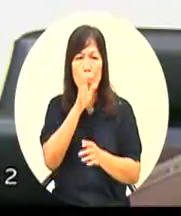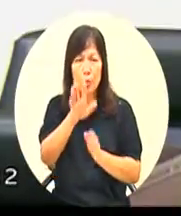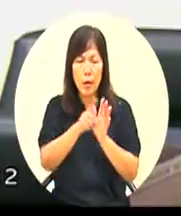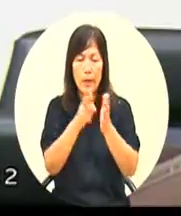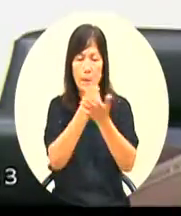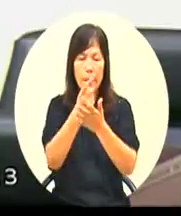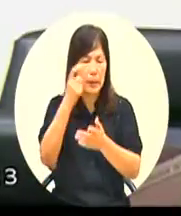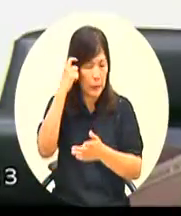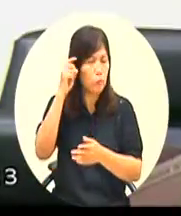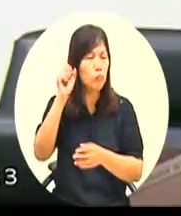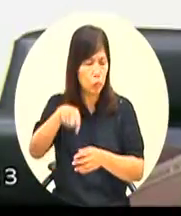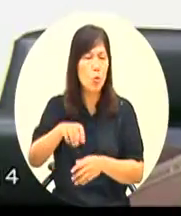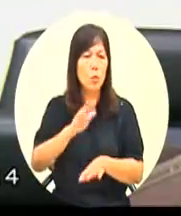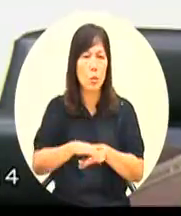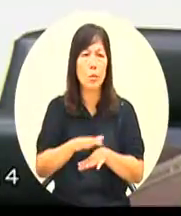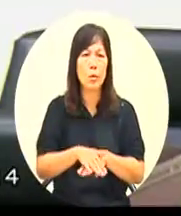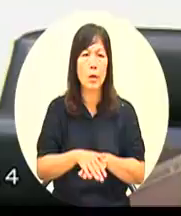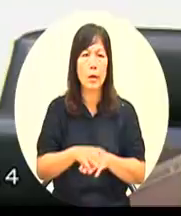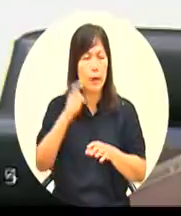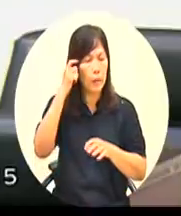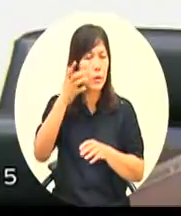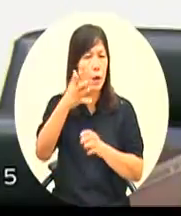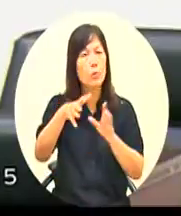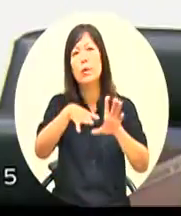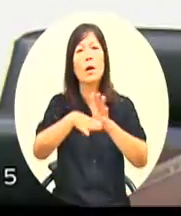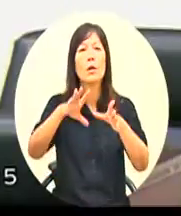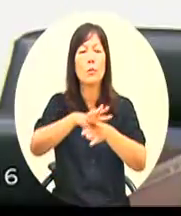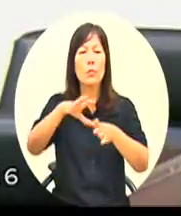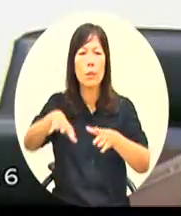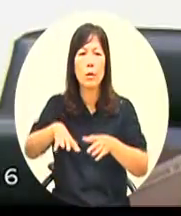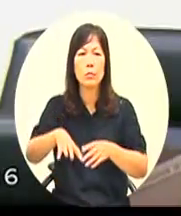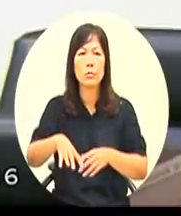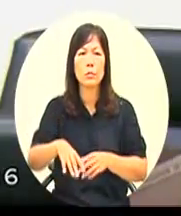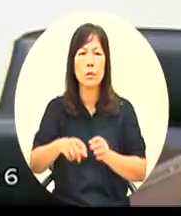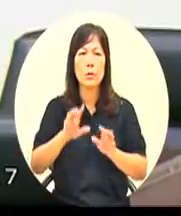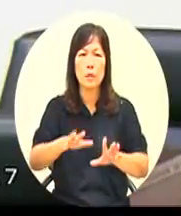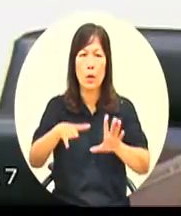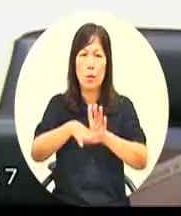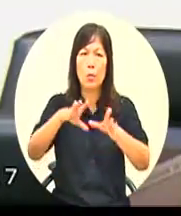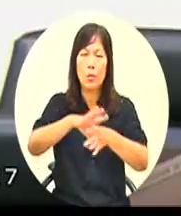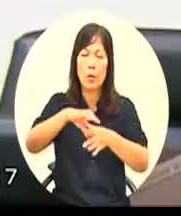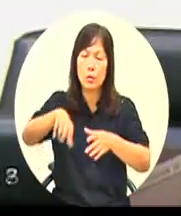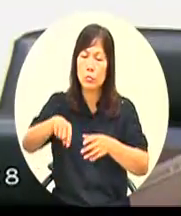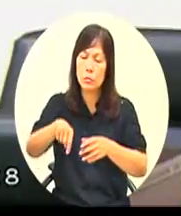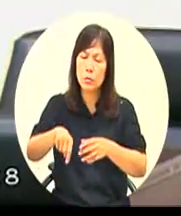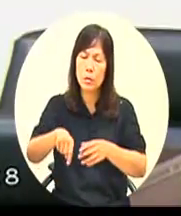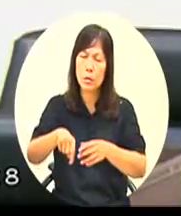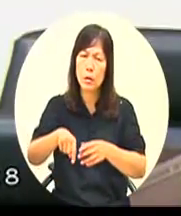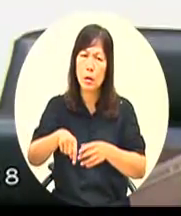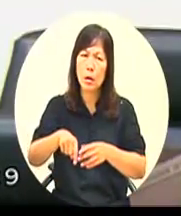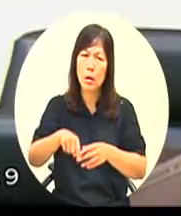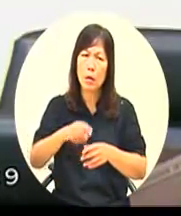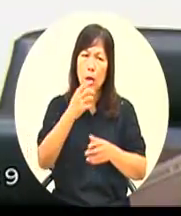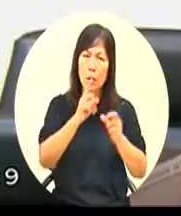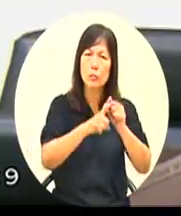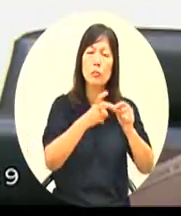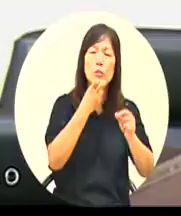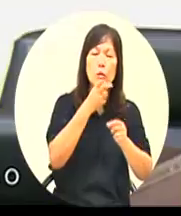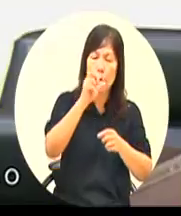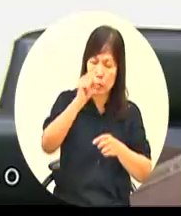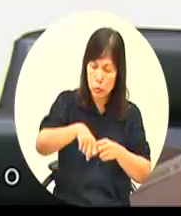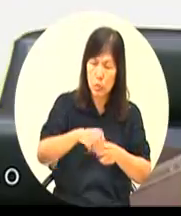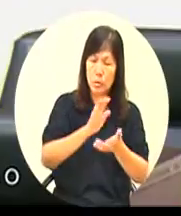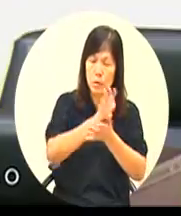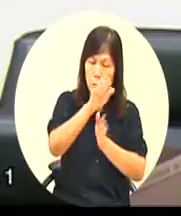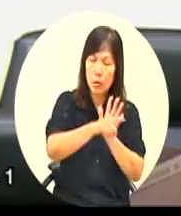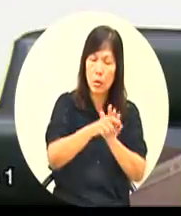赞成哦。那这边也请教文化局哦，现在那个文化局这个部分，文化部初审通过的时候，